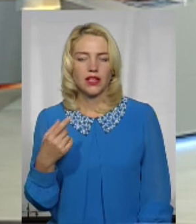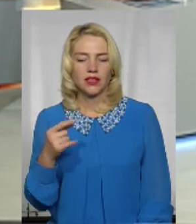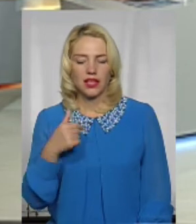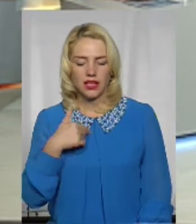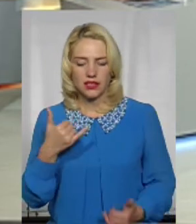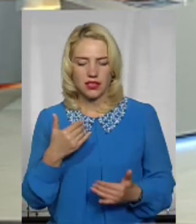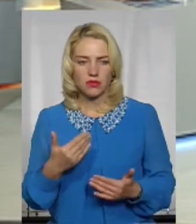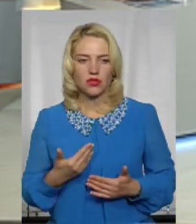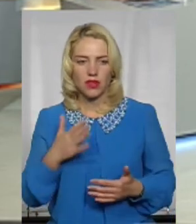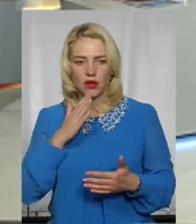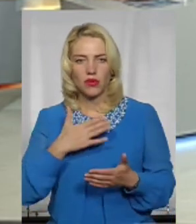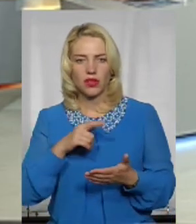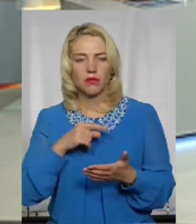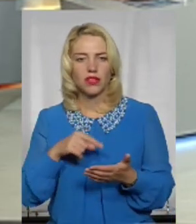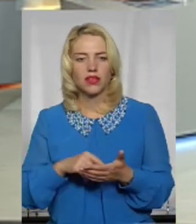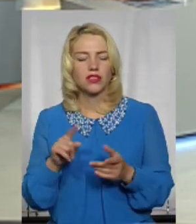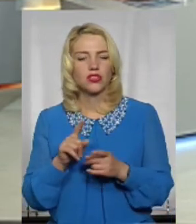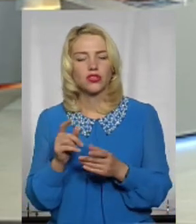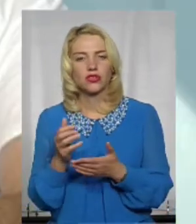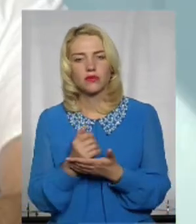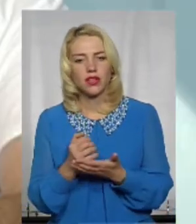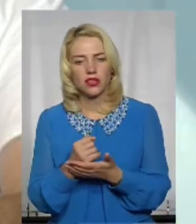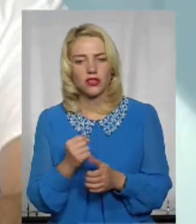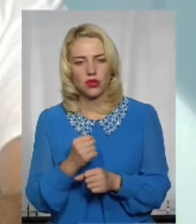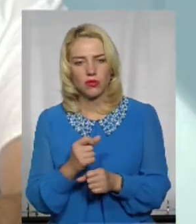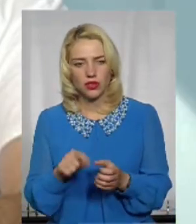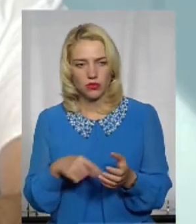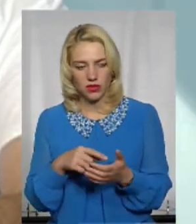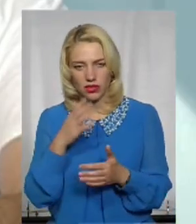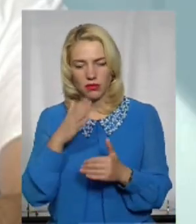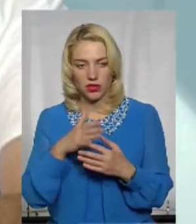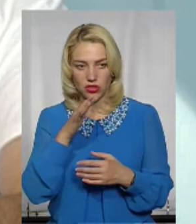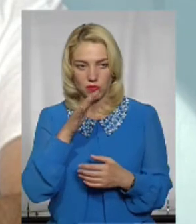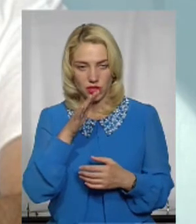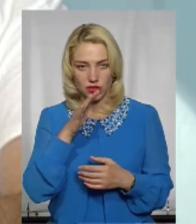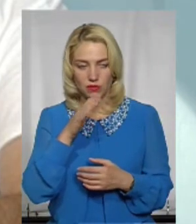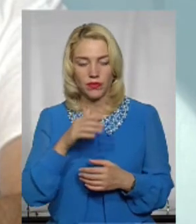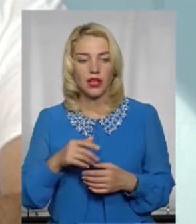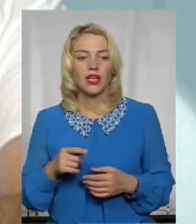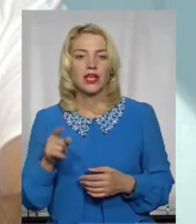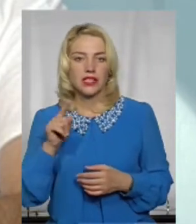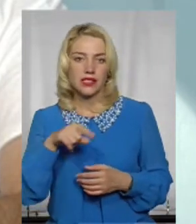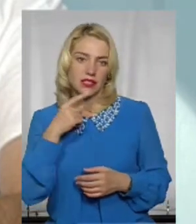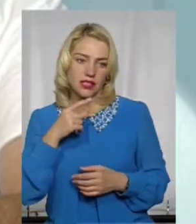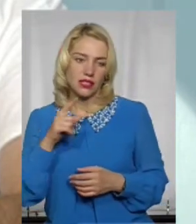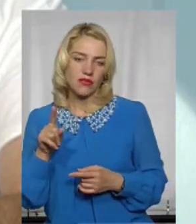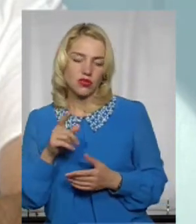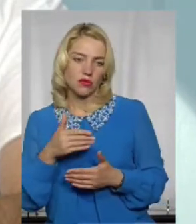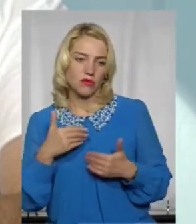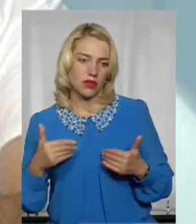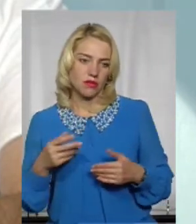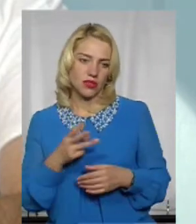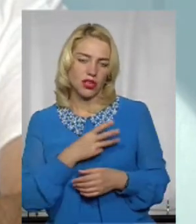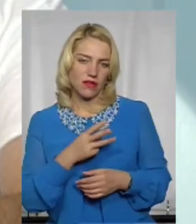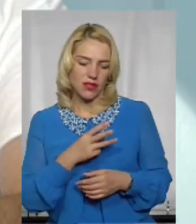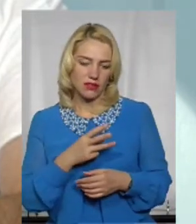моє питання, що збираються в місті робити найближчим часом, якраз сказав, що ми вважаємо, що